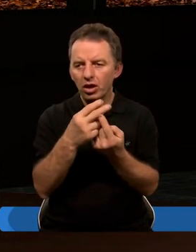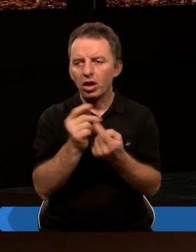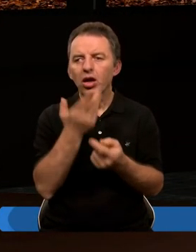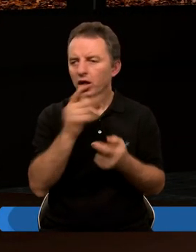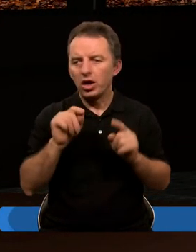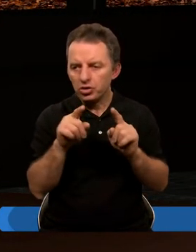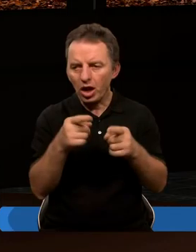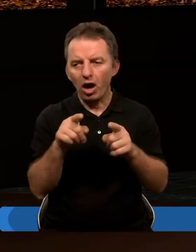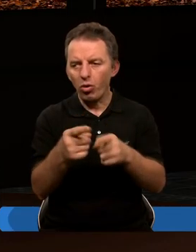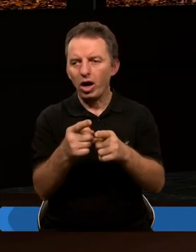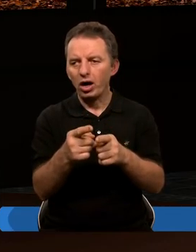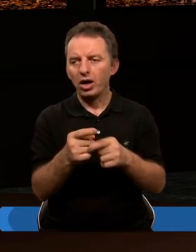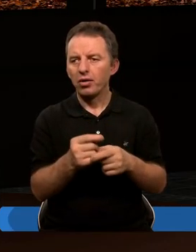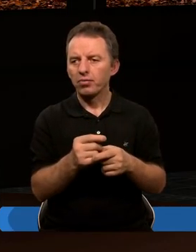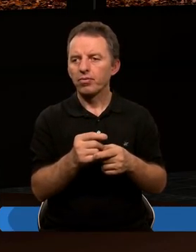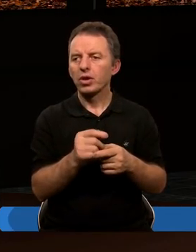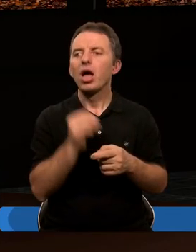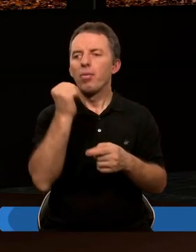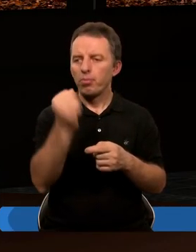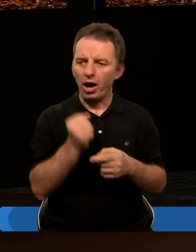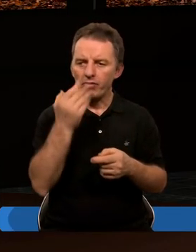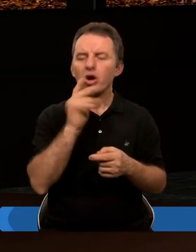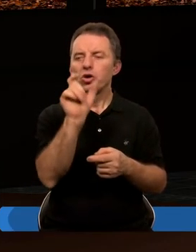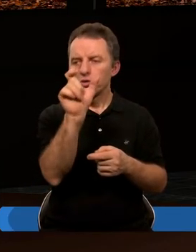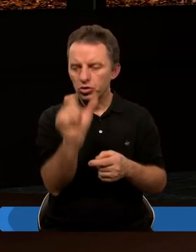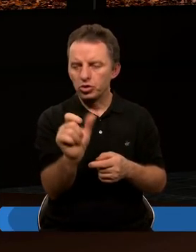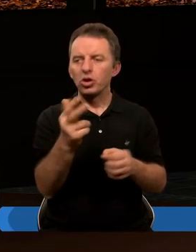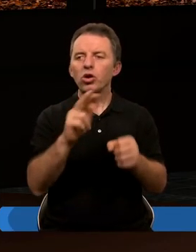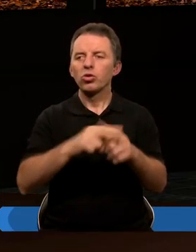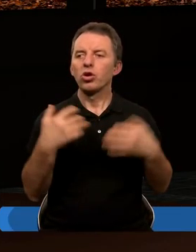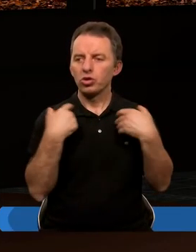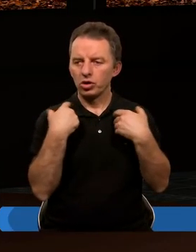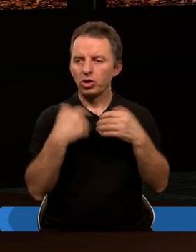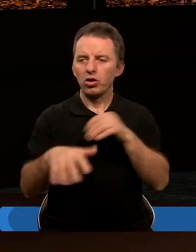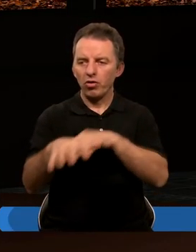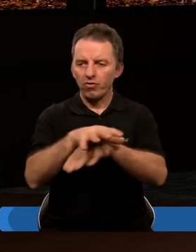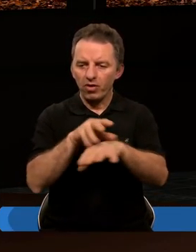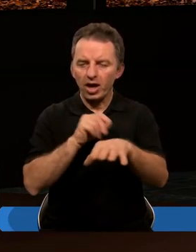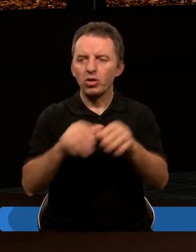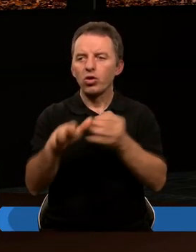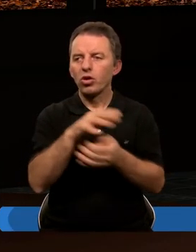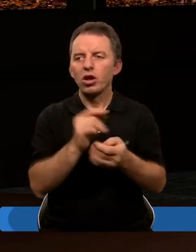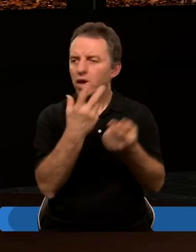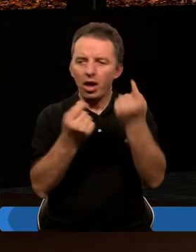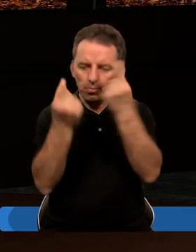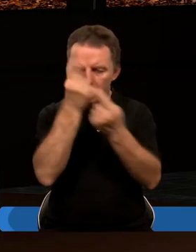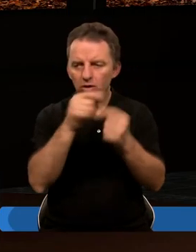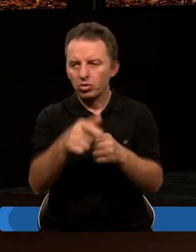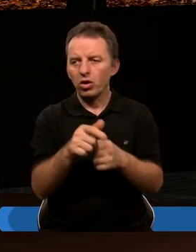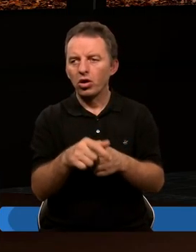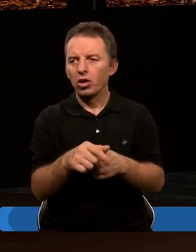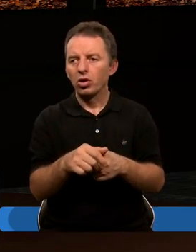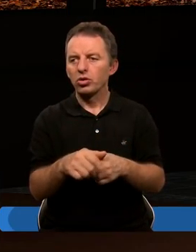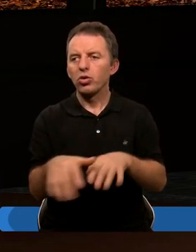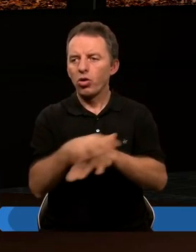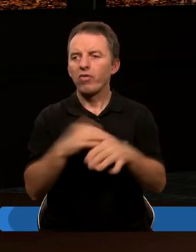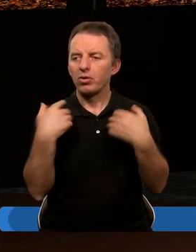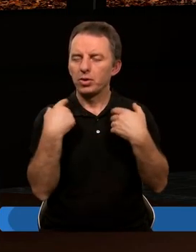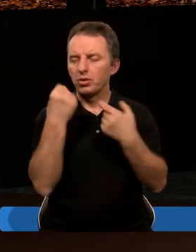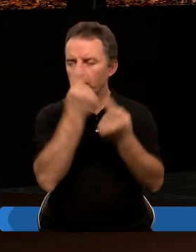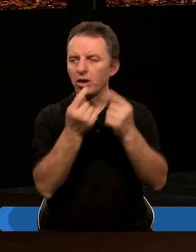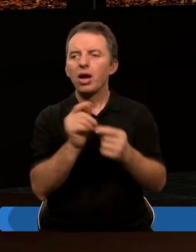ale mówi, to nie działa. Paweł mówi, ci, którzy żyją według ducha, oni myślą o tym, co duchowe. I